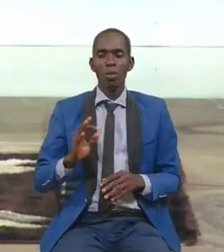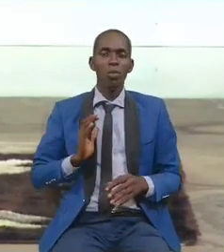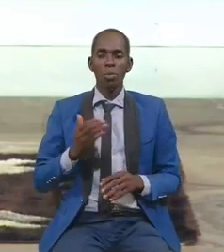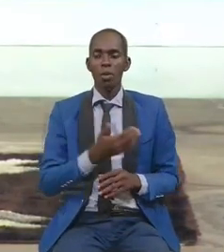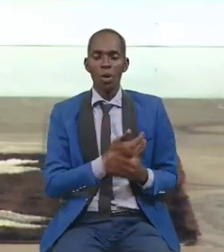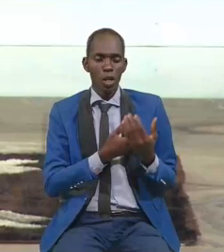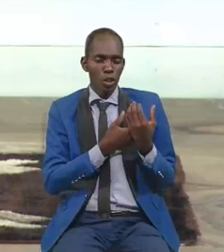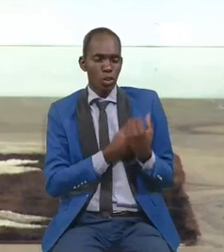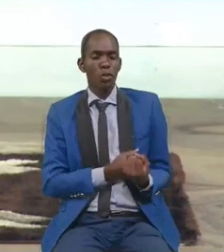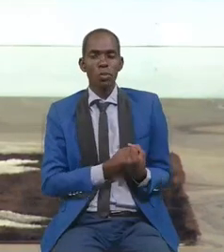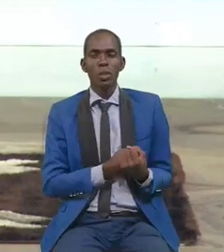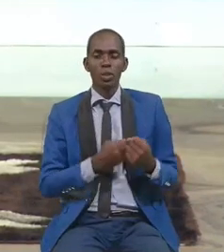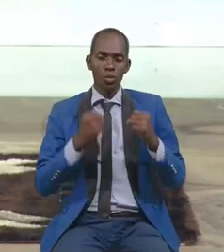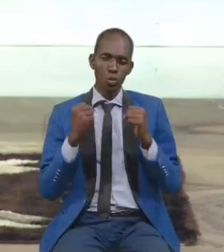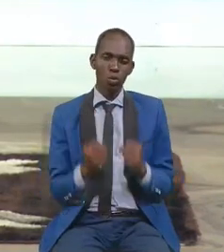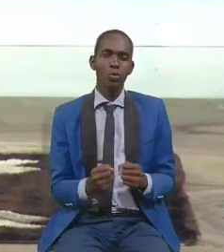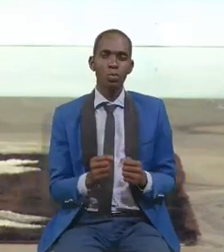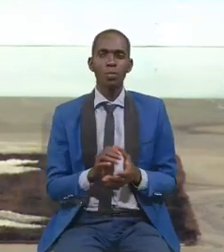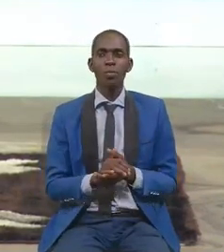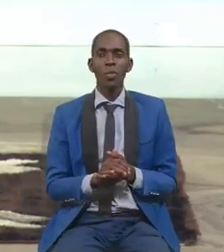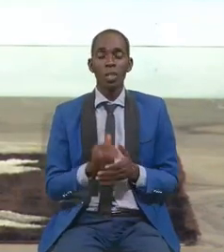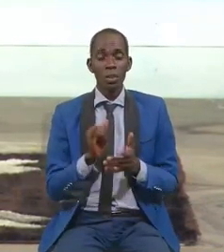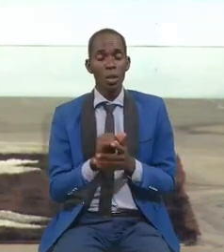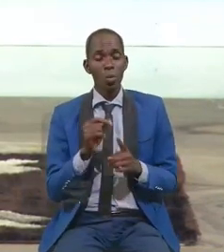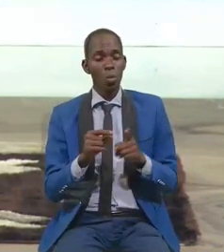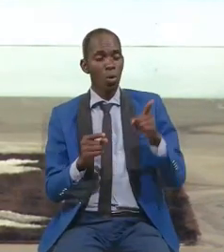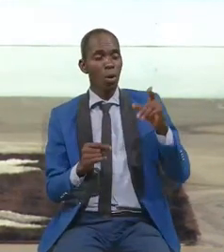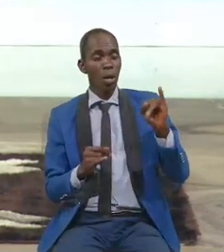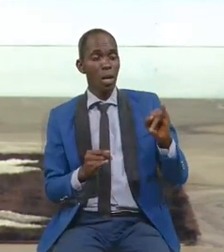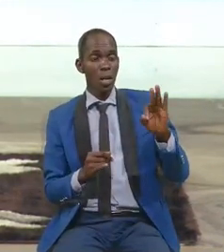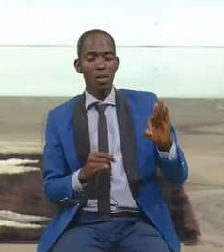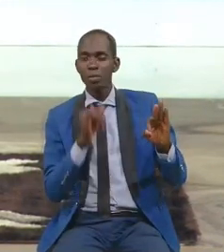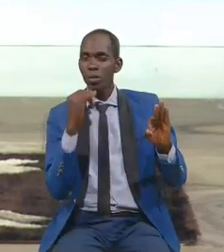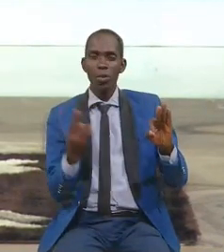que nous avions au commencement. Le si est toujours là. C'est une condition